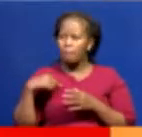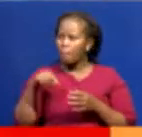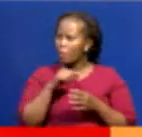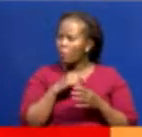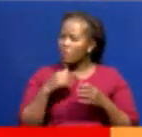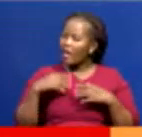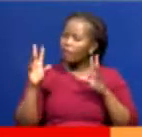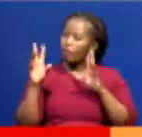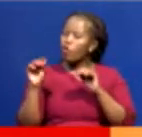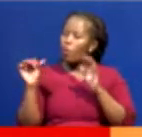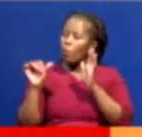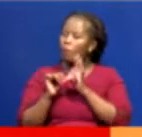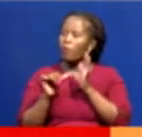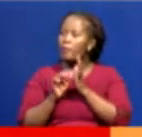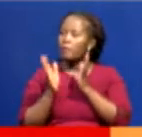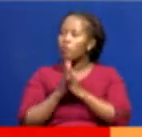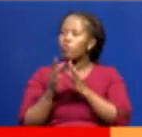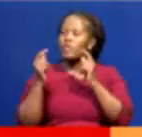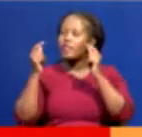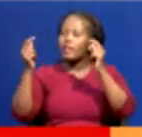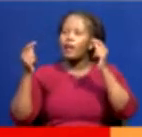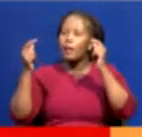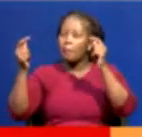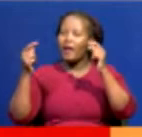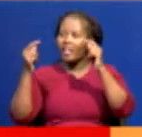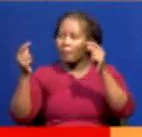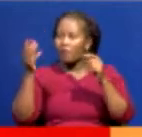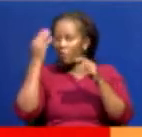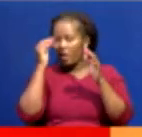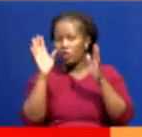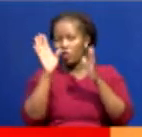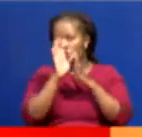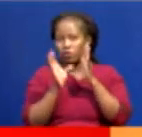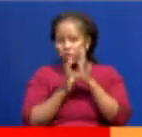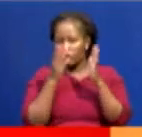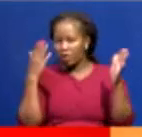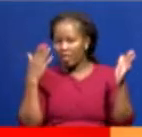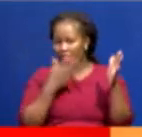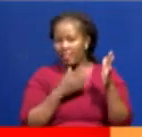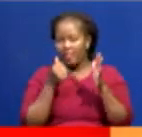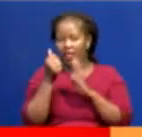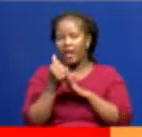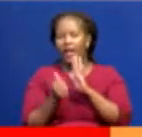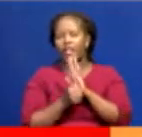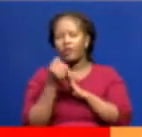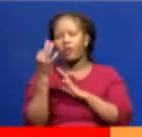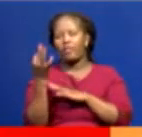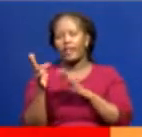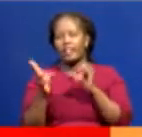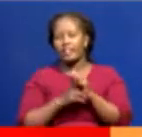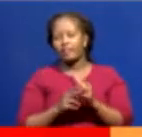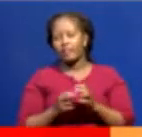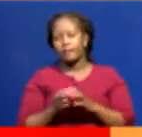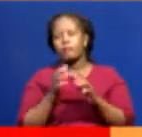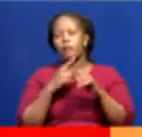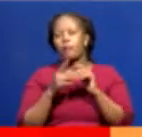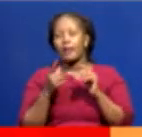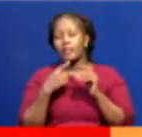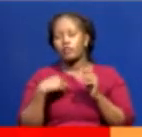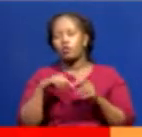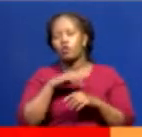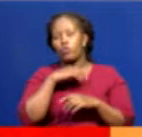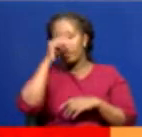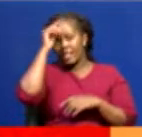maandamano kwa sababu iko katika katiba under article 37. Lakini tunasema kama